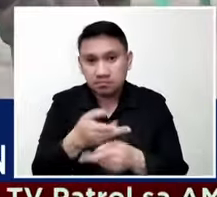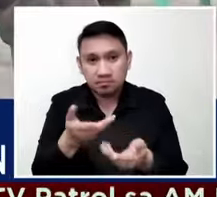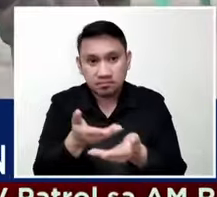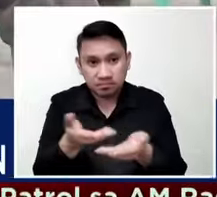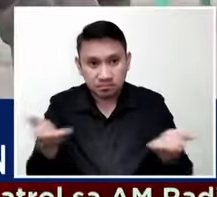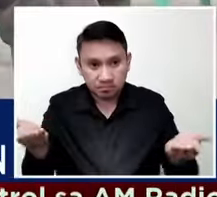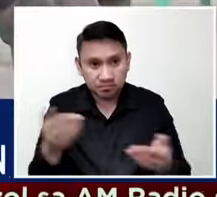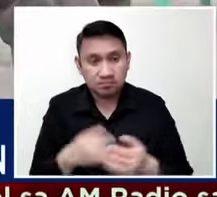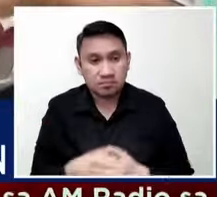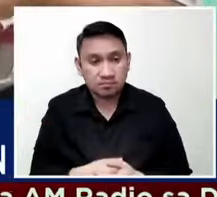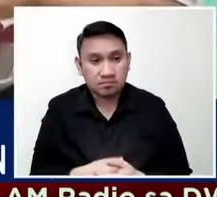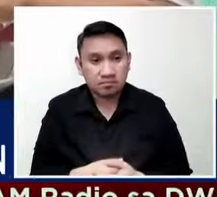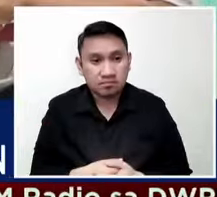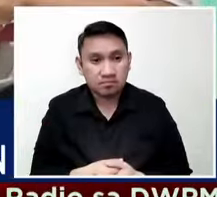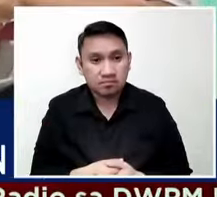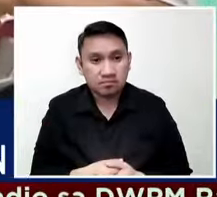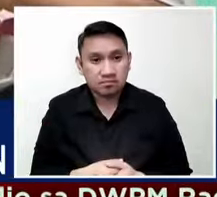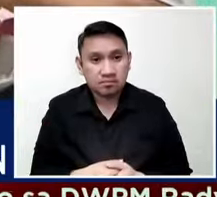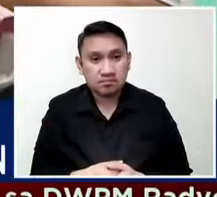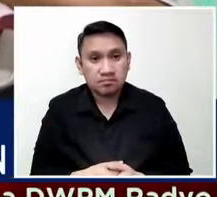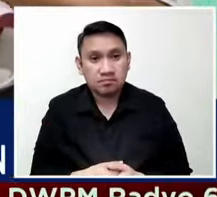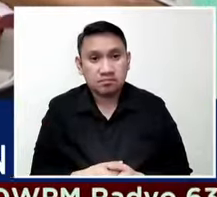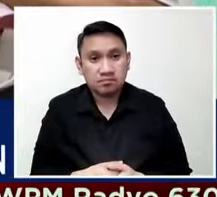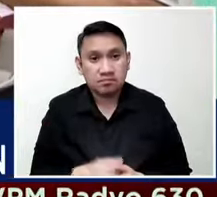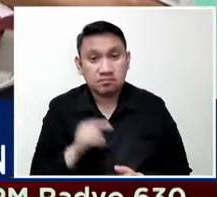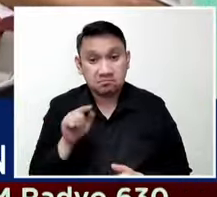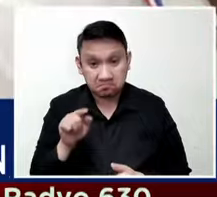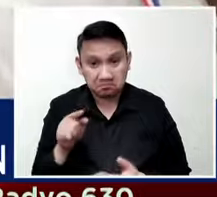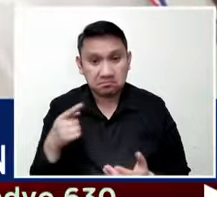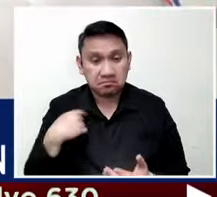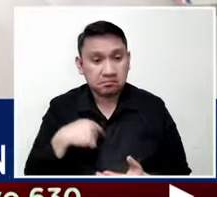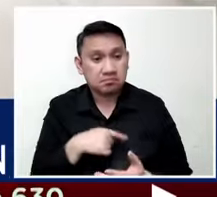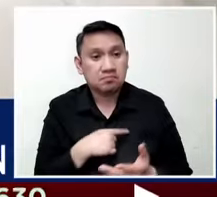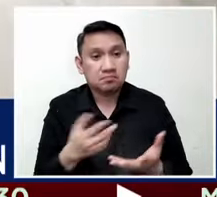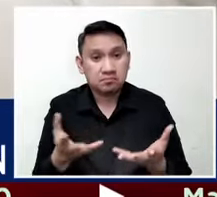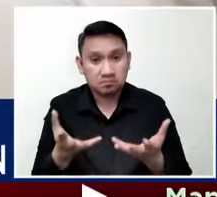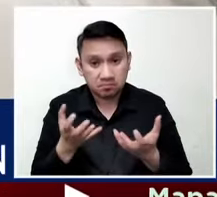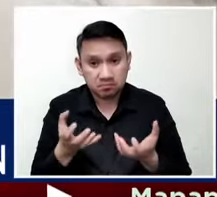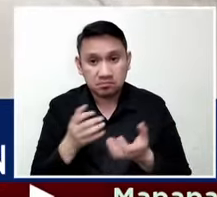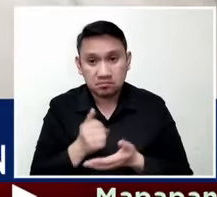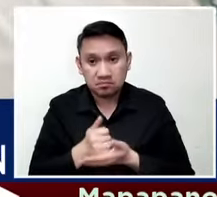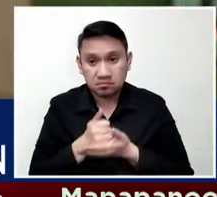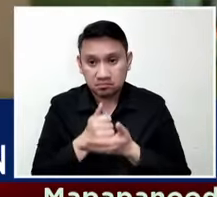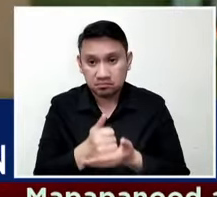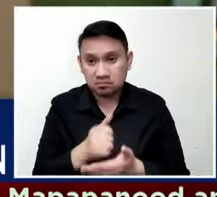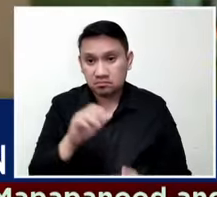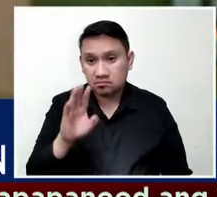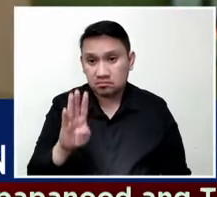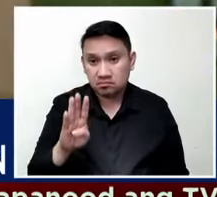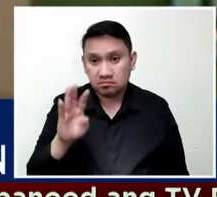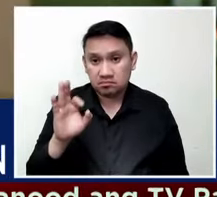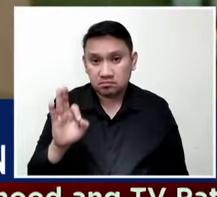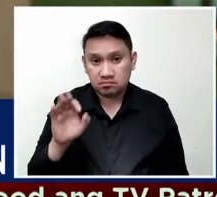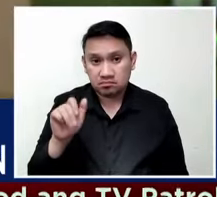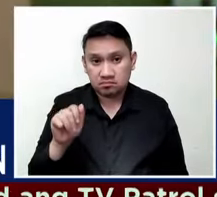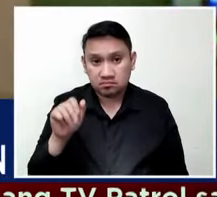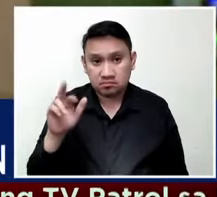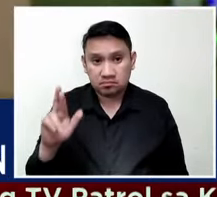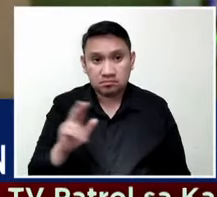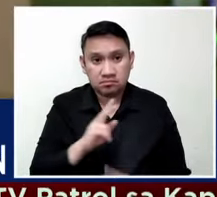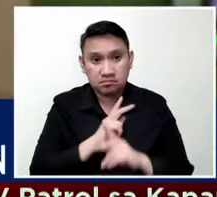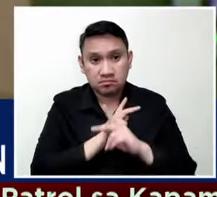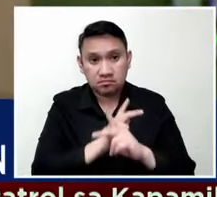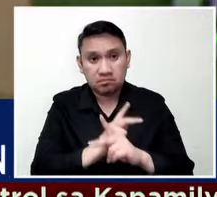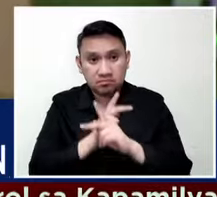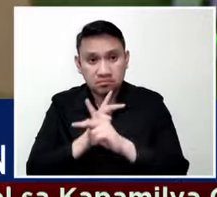Ang justification nila noon, gusto natin naming tumulong ang BFAR sa pagpoprotect sa